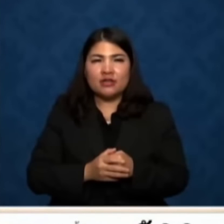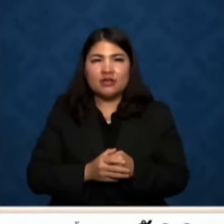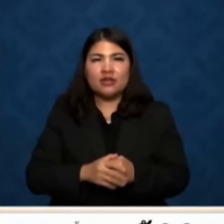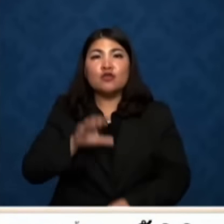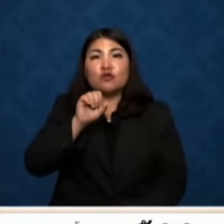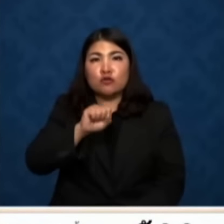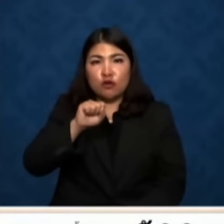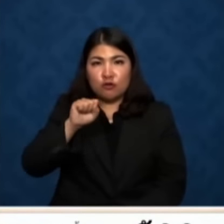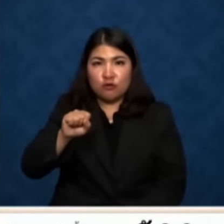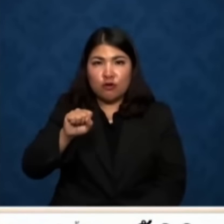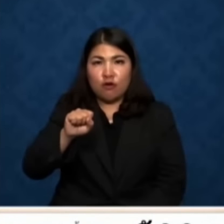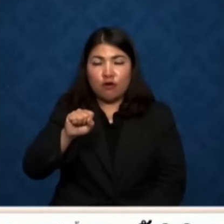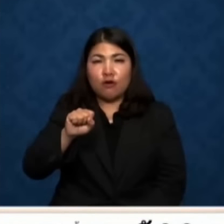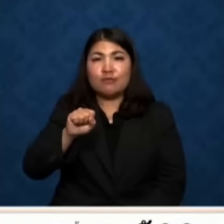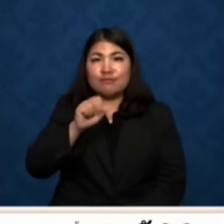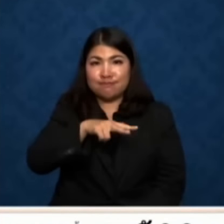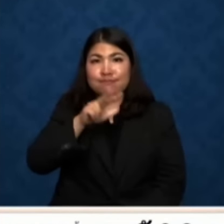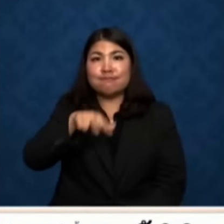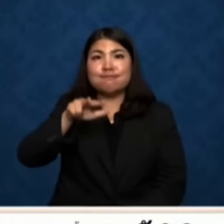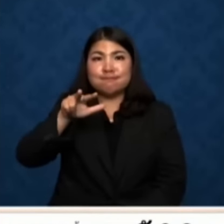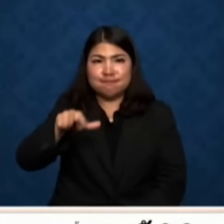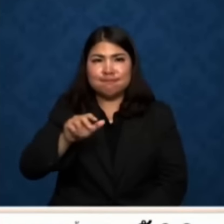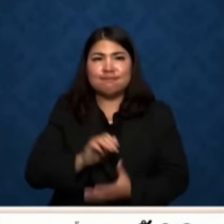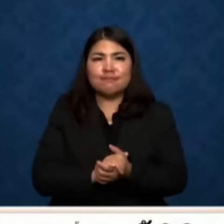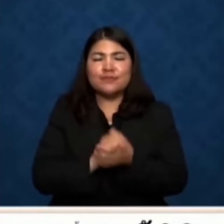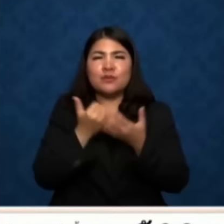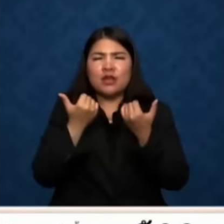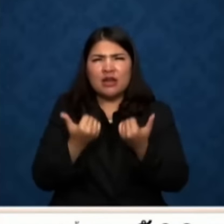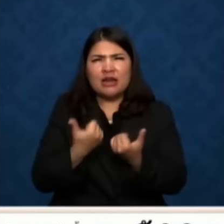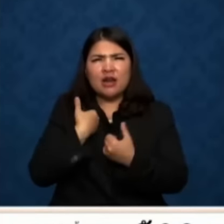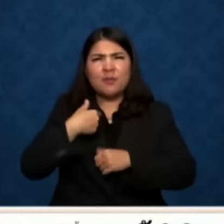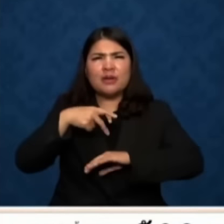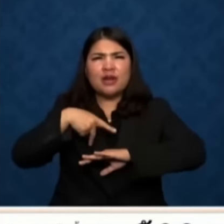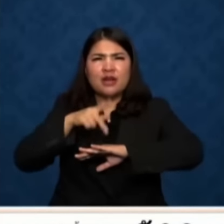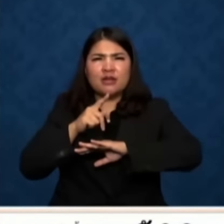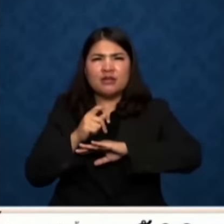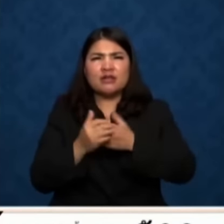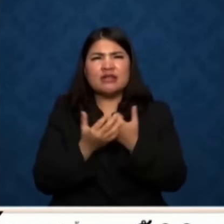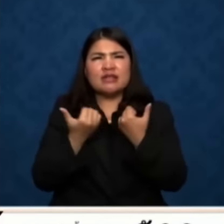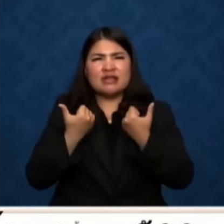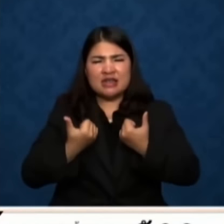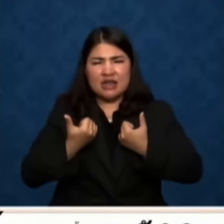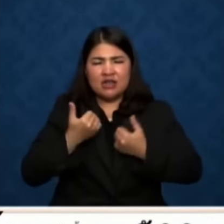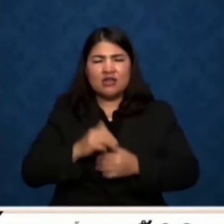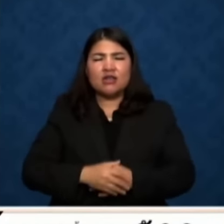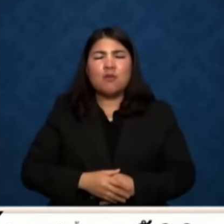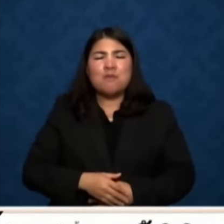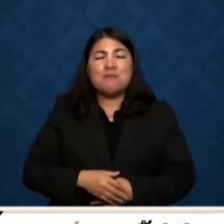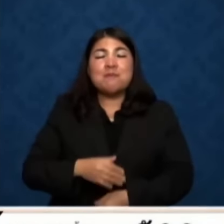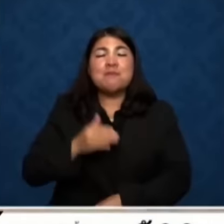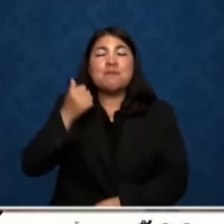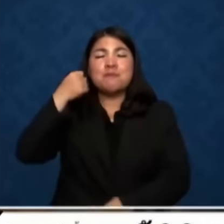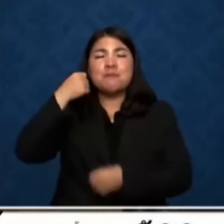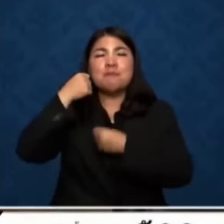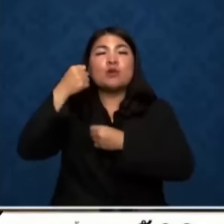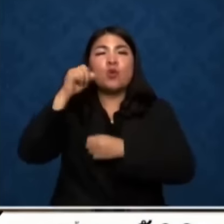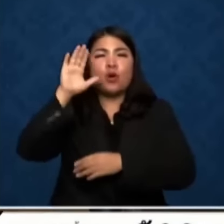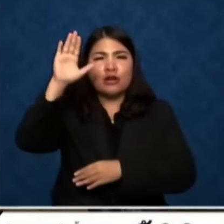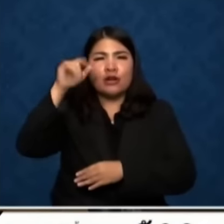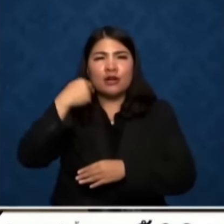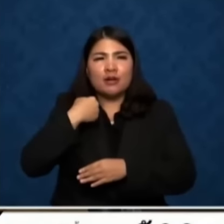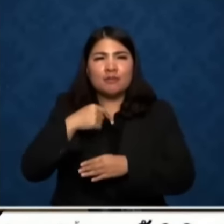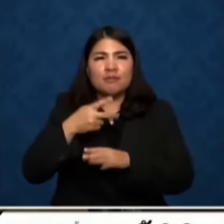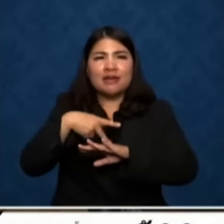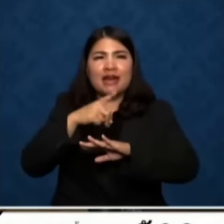ภาผู้แทนราษฎรแบบบัญชีรายชื่อพรรคเพื่อไทยท่านประธานคะดิฉันขอประท้วงท่านประธานนะคะในข้อ